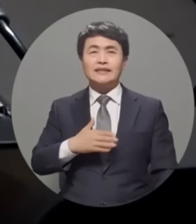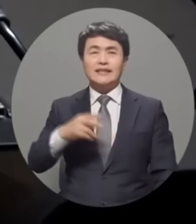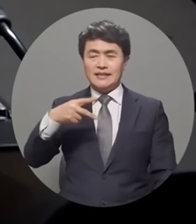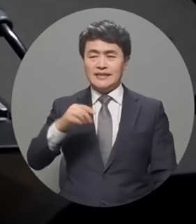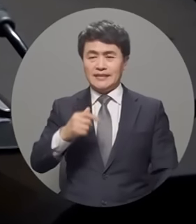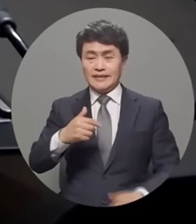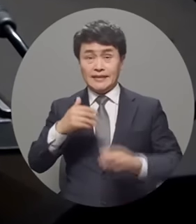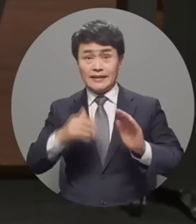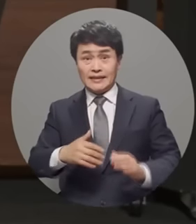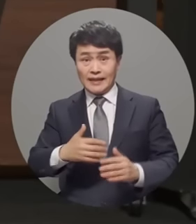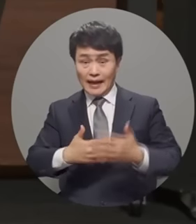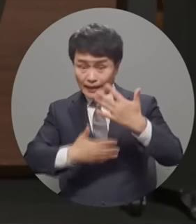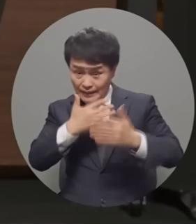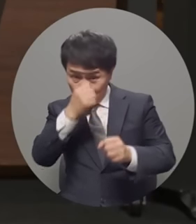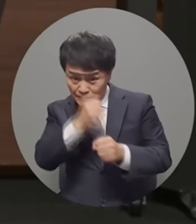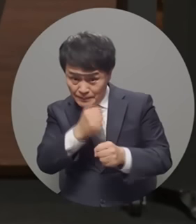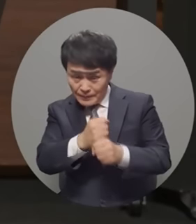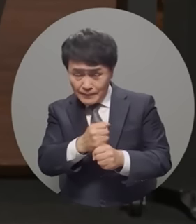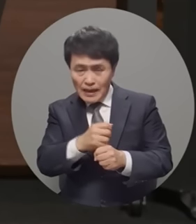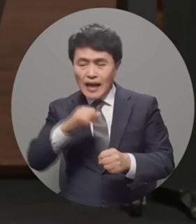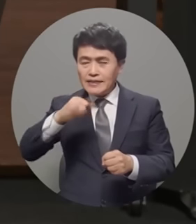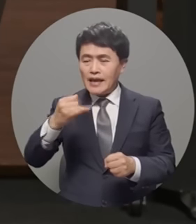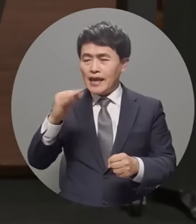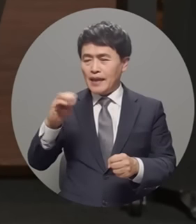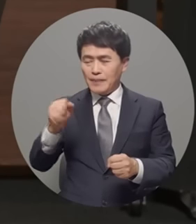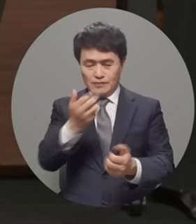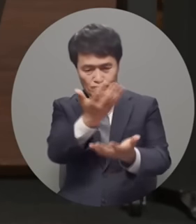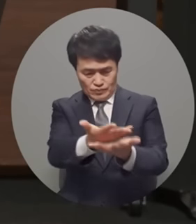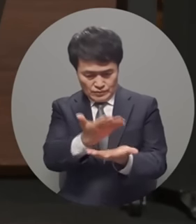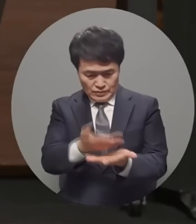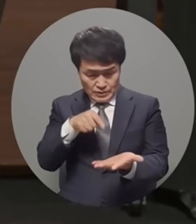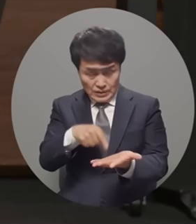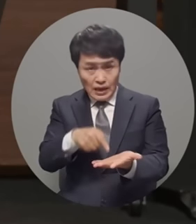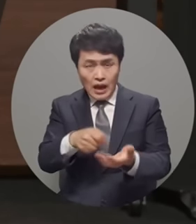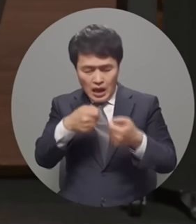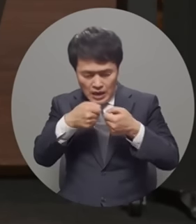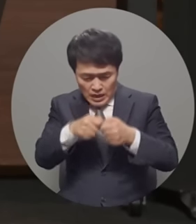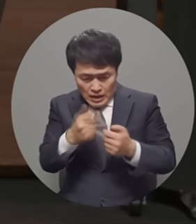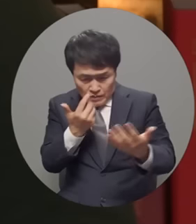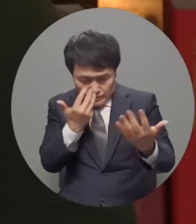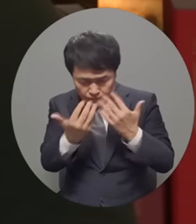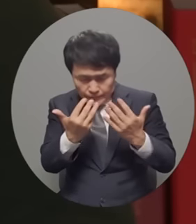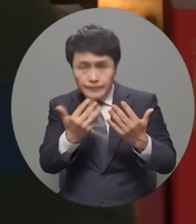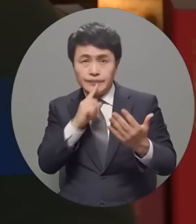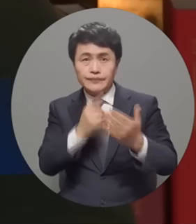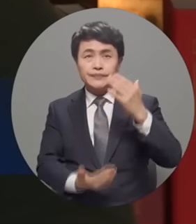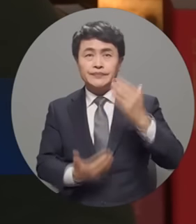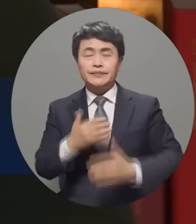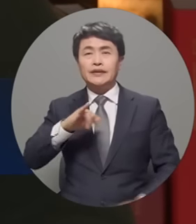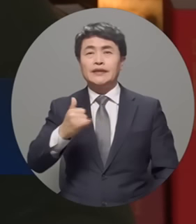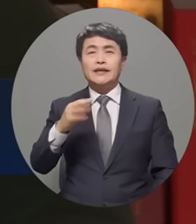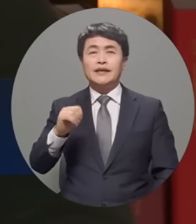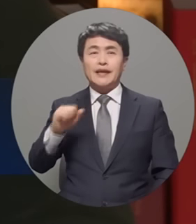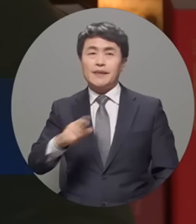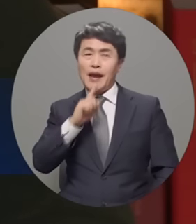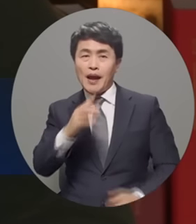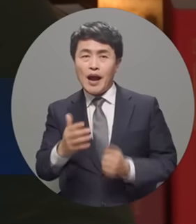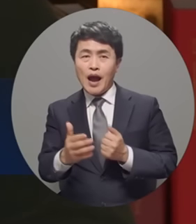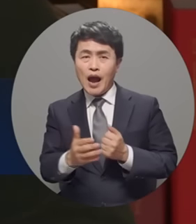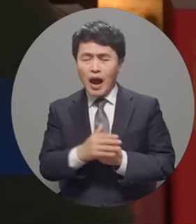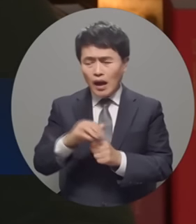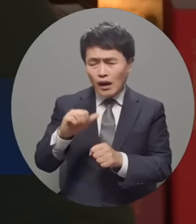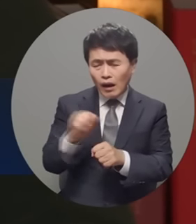입수한 JMS 내부 문건은 이 같은 정황이 보다 상세히 기록돼 있습니다. JMS 내에서 부르는 이름이 암호명 같은